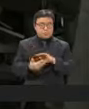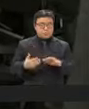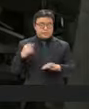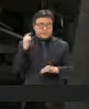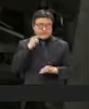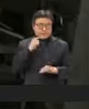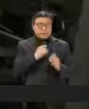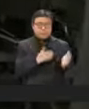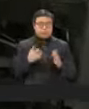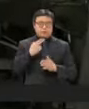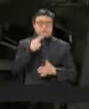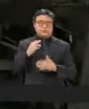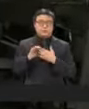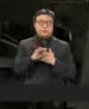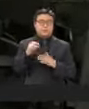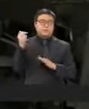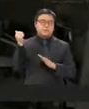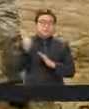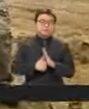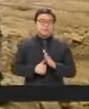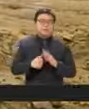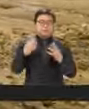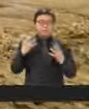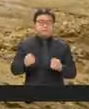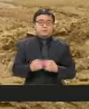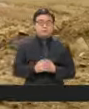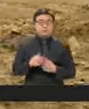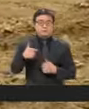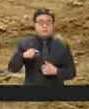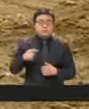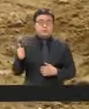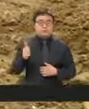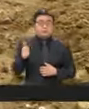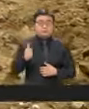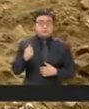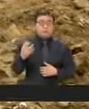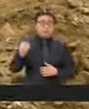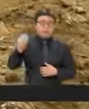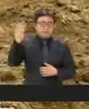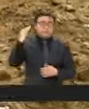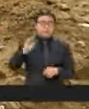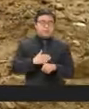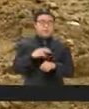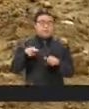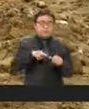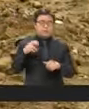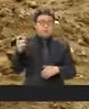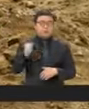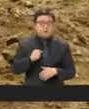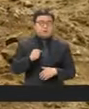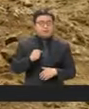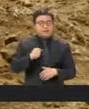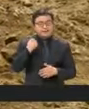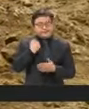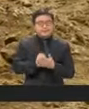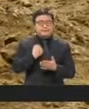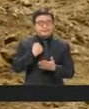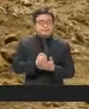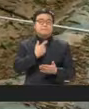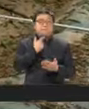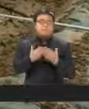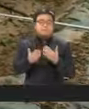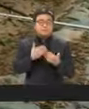없다면 실패를 겪는 경우도 허다합니다. 권영훈 씨 역시 얼마 전 잘못된 정보로 씁쓸한 아픔을 맛보기도